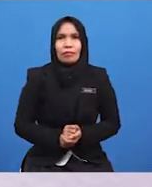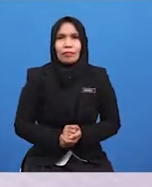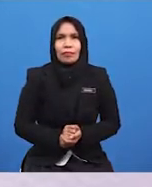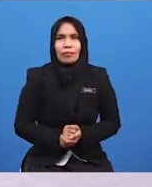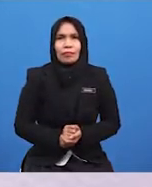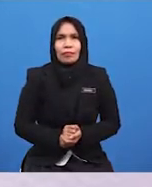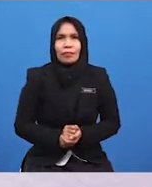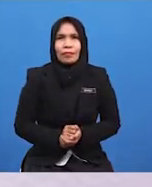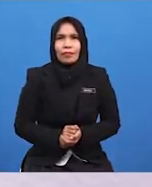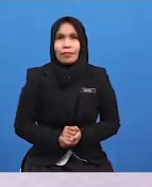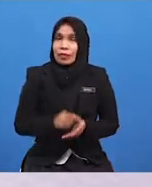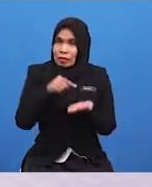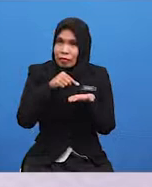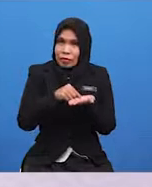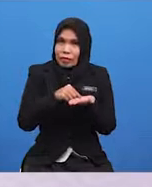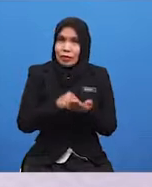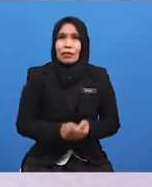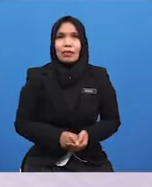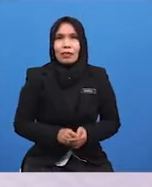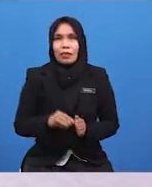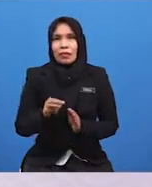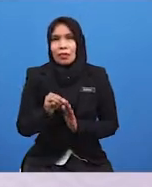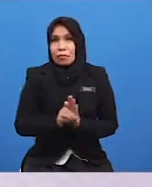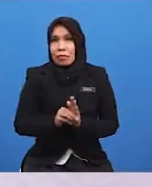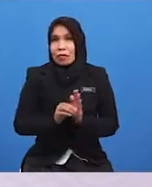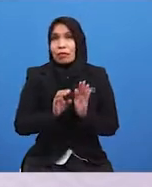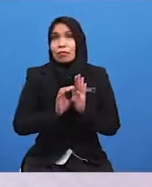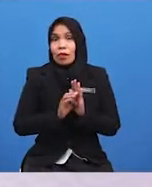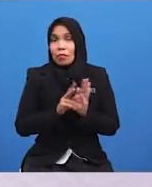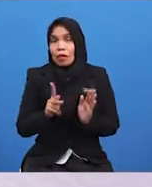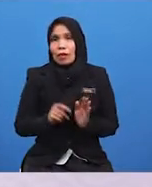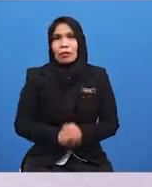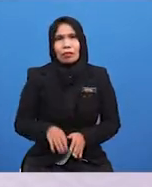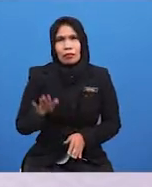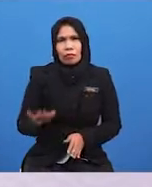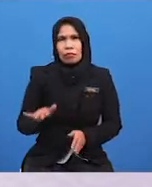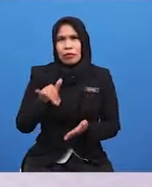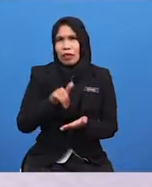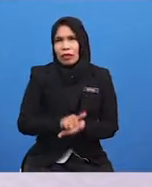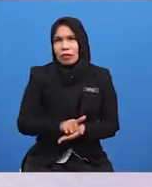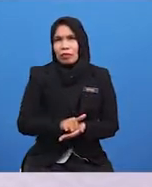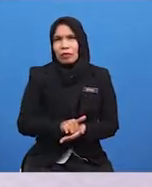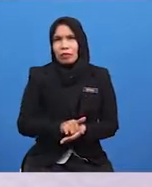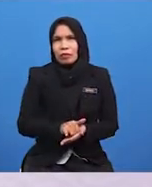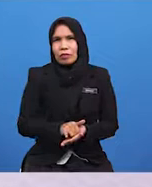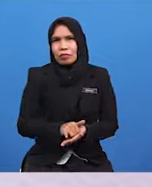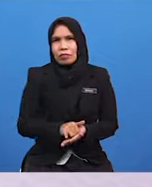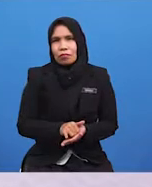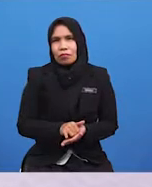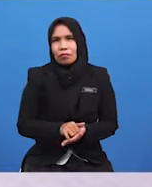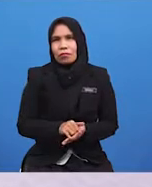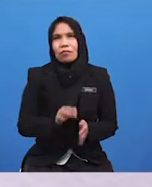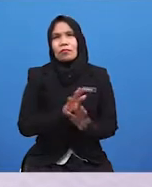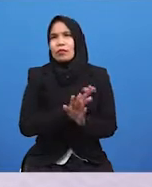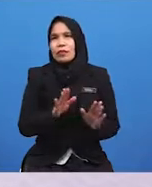diet ini menggambarkan udah itu tidak memiliki ciri